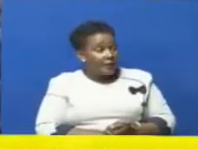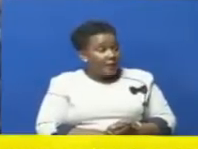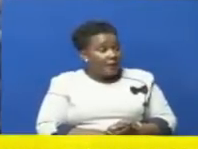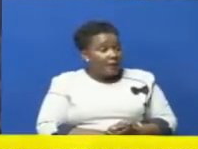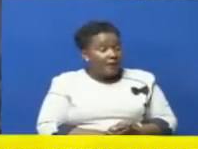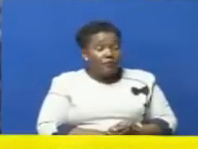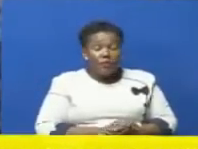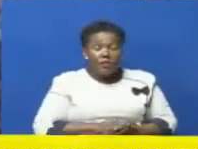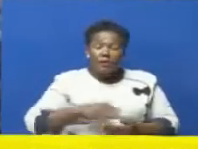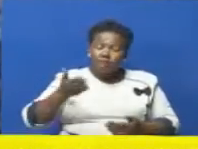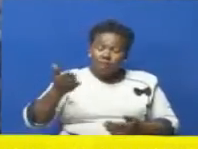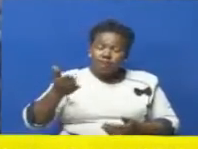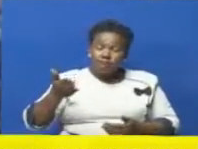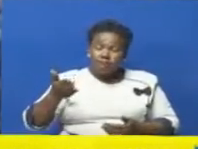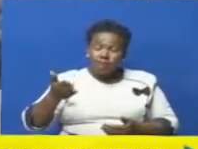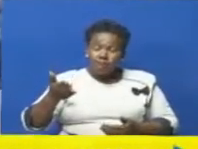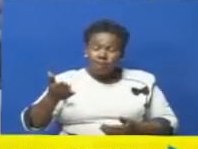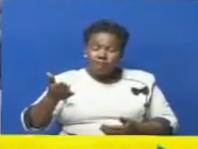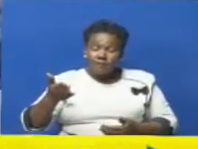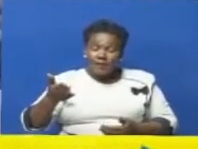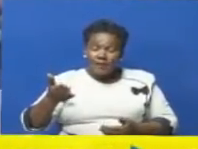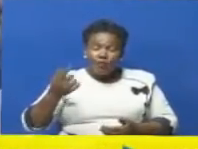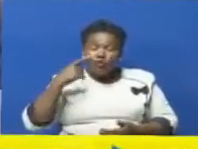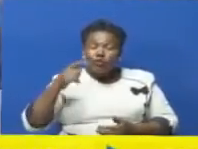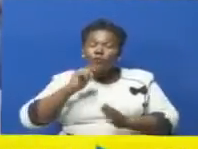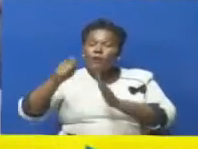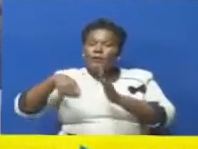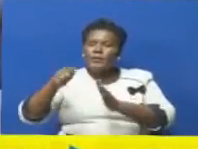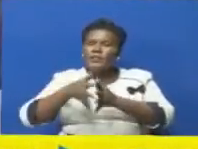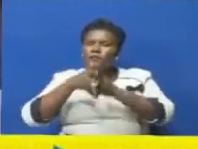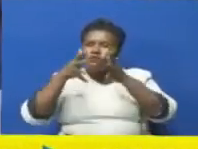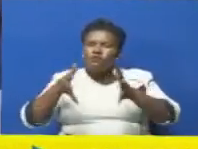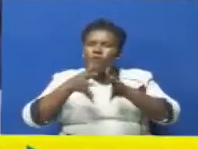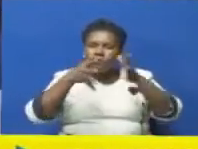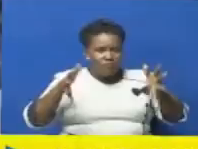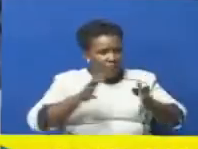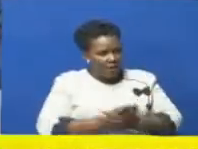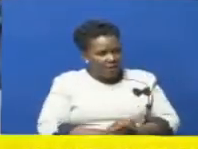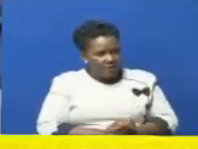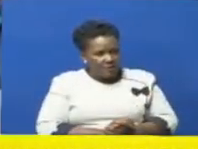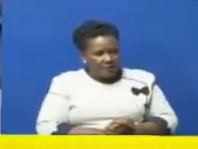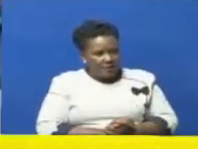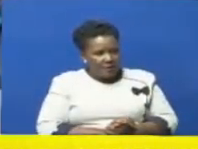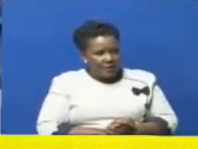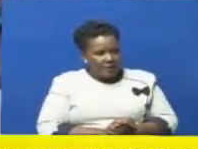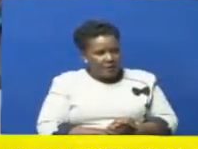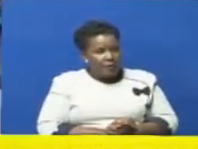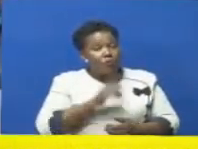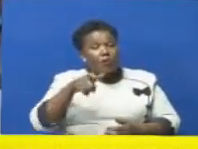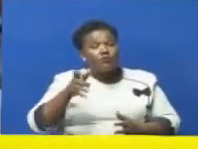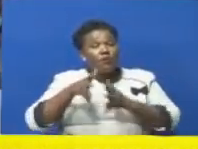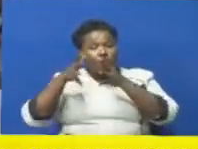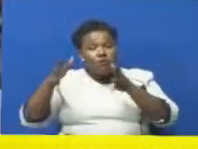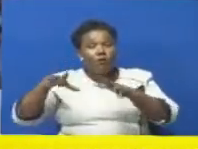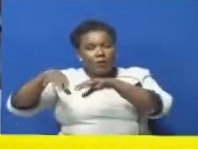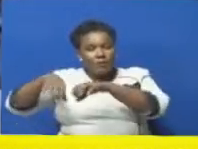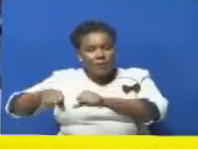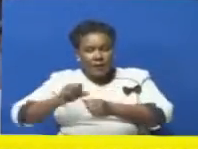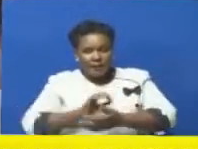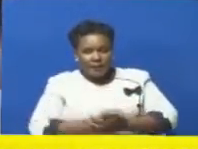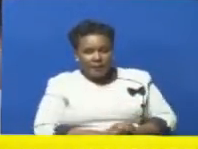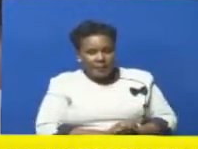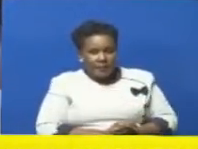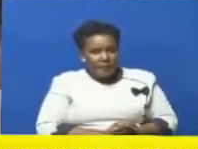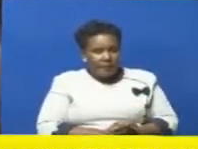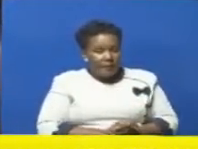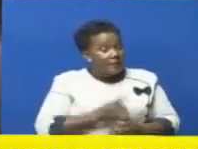zinalima, zile sio mashine za watu wadogo, ni mashine za wazito. Naomba mheshimiwa waziri niseme wazi kwamba majina